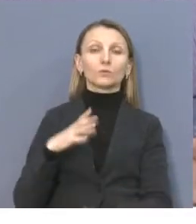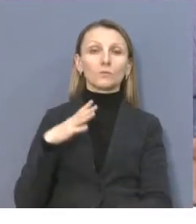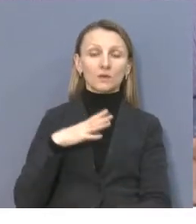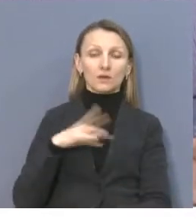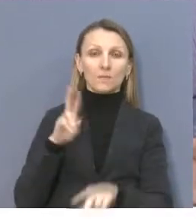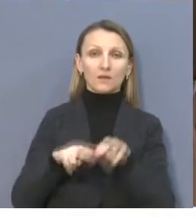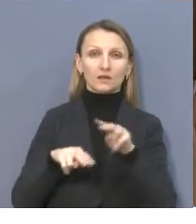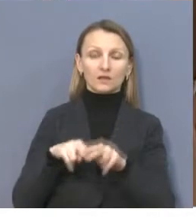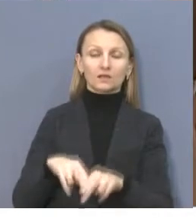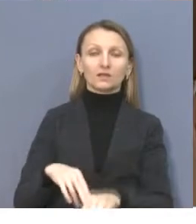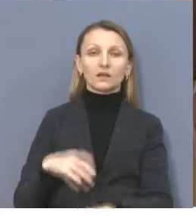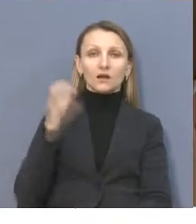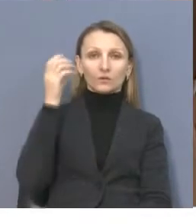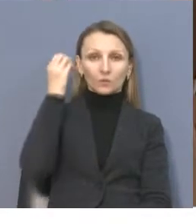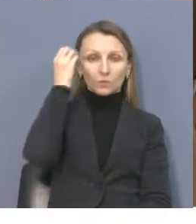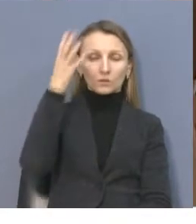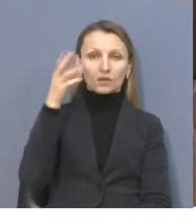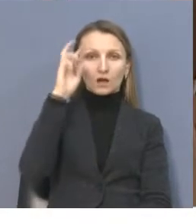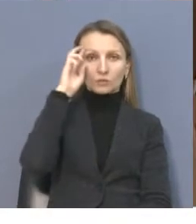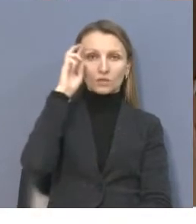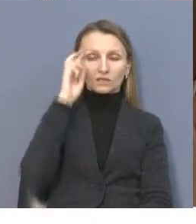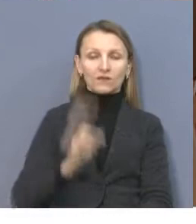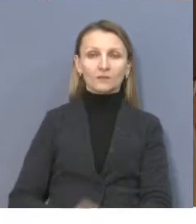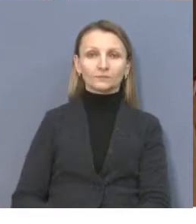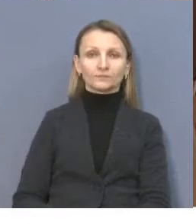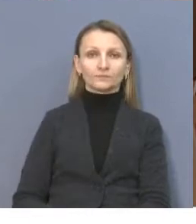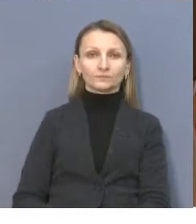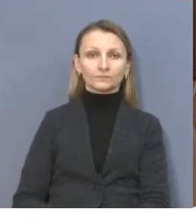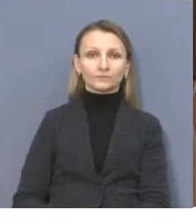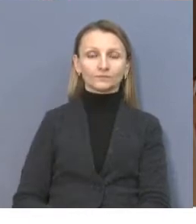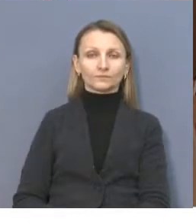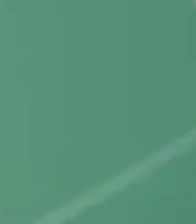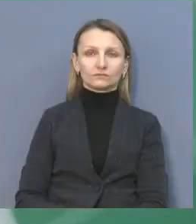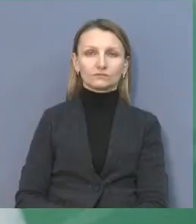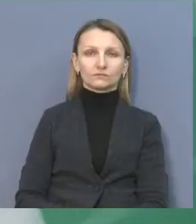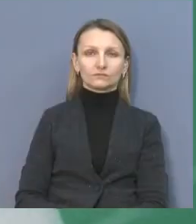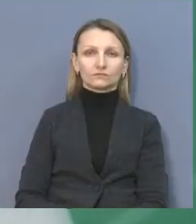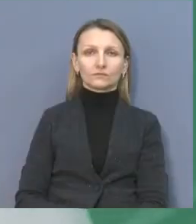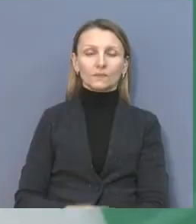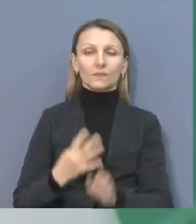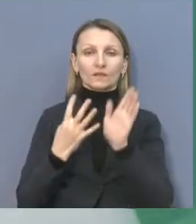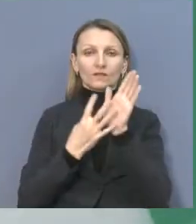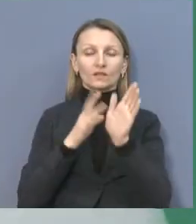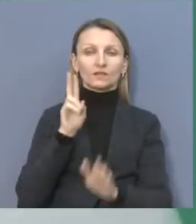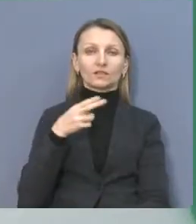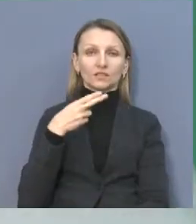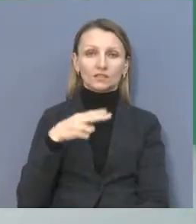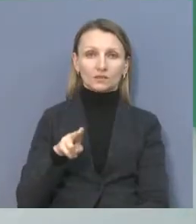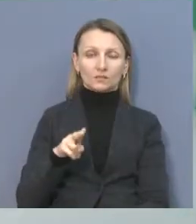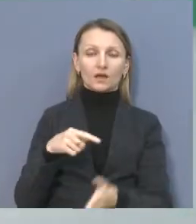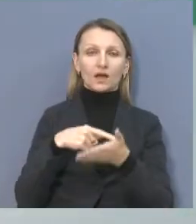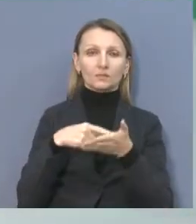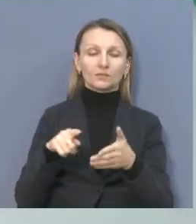государства санёк в 1 aro водах она живая в жабо заявку всех пород 9 декабря в календаре отмечен